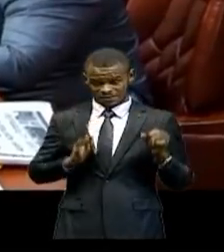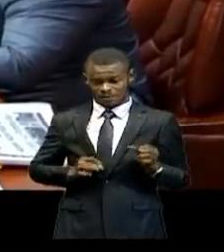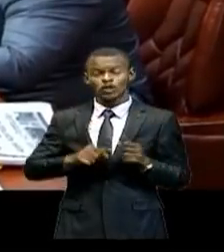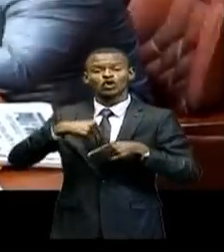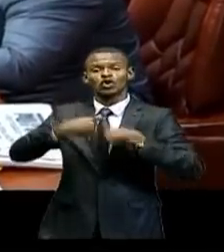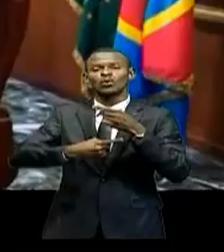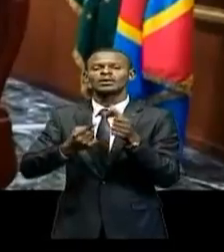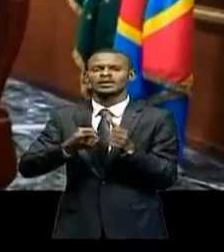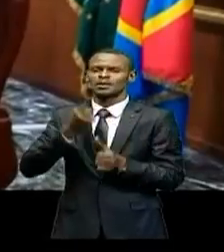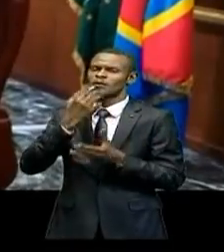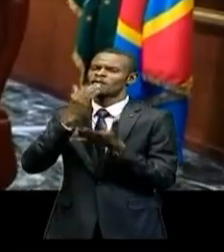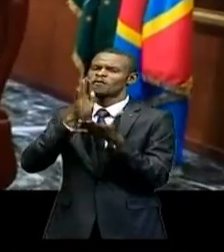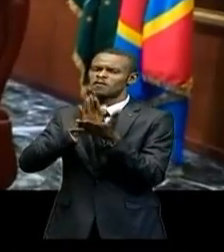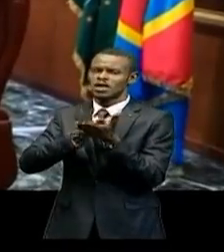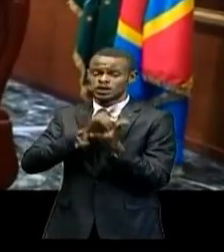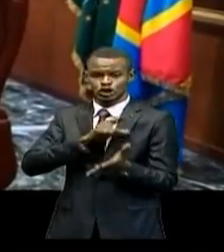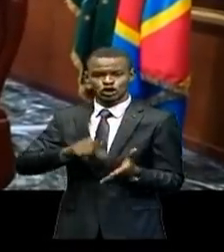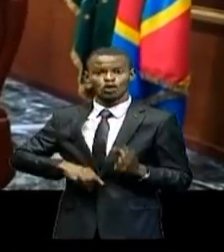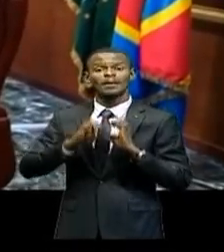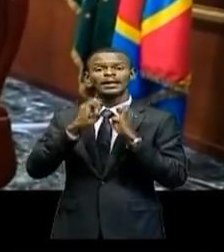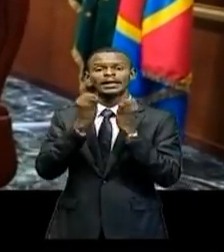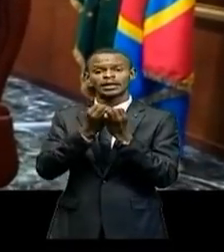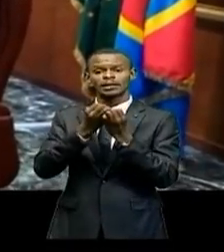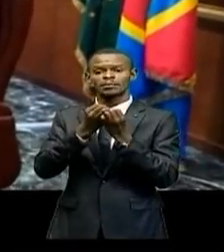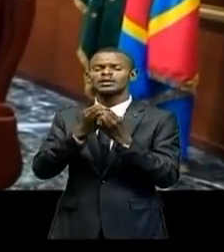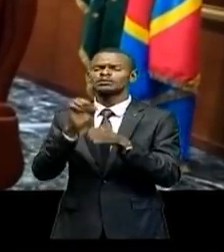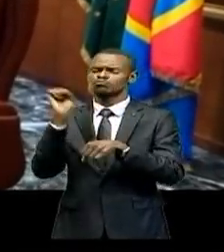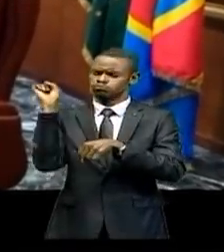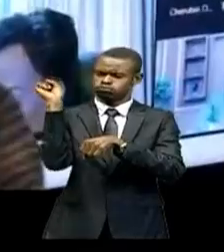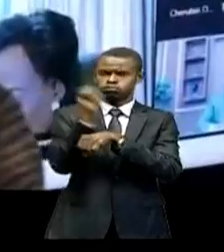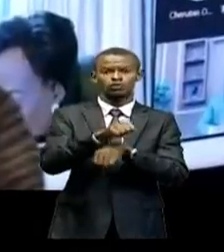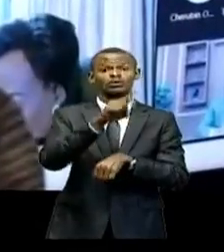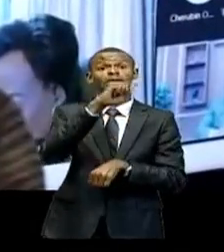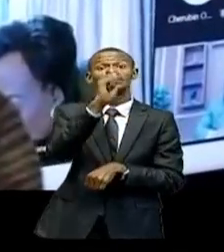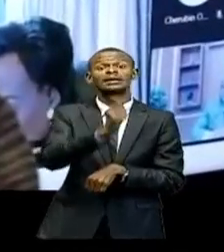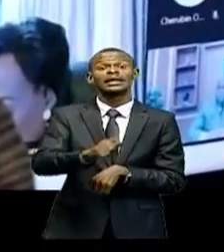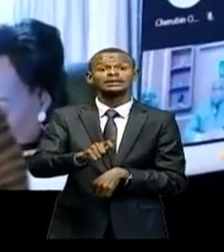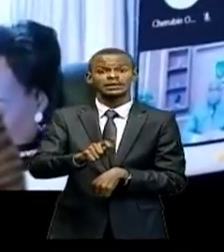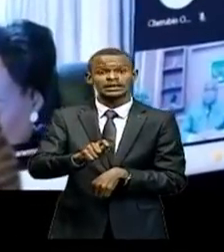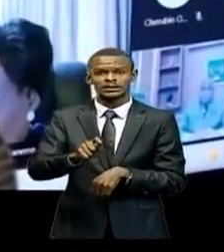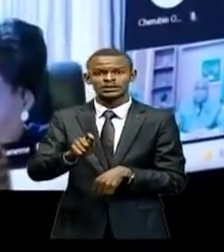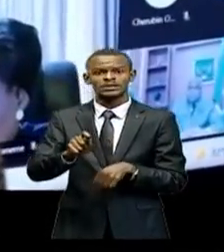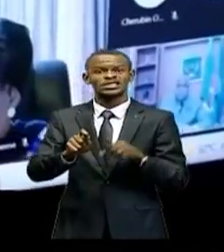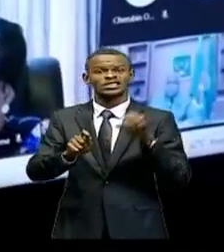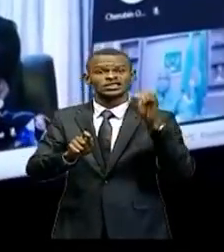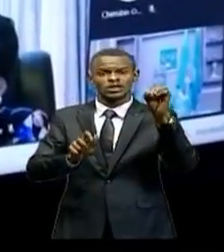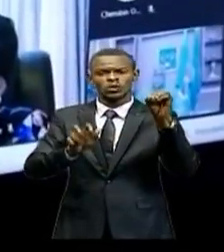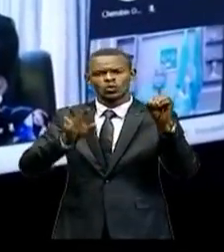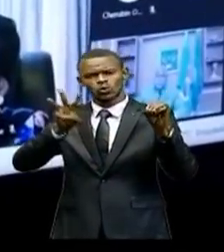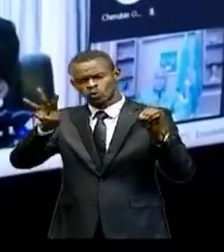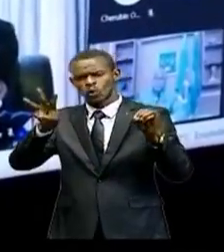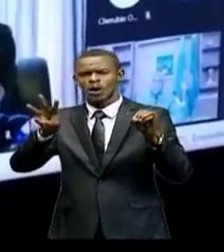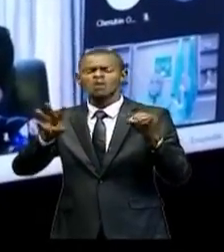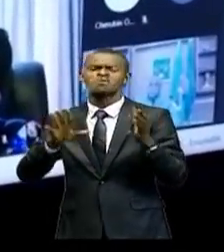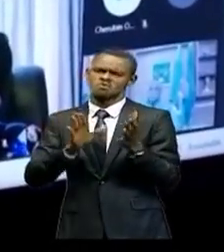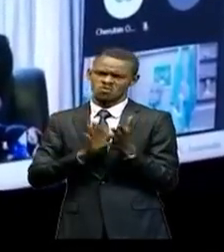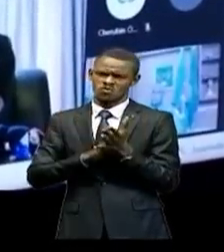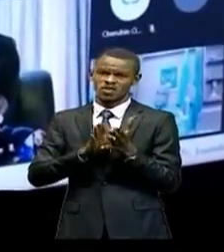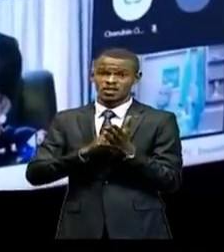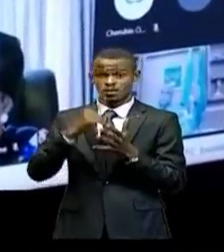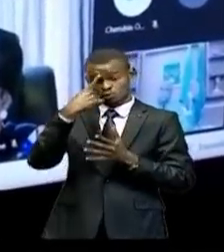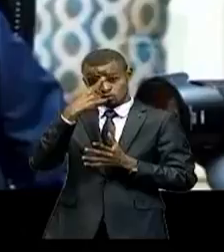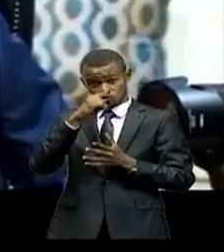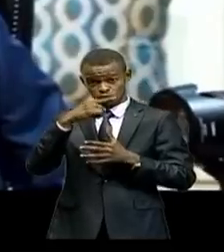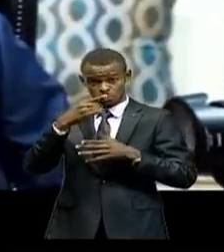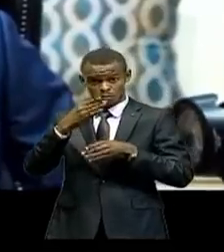victoire écrasante face au Taifa Star de la République de Tanzanie dans le cadre de match de qualification de la Coupe du monde de football